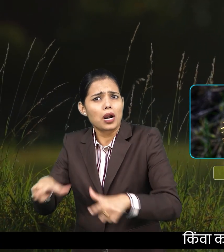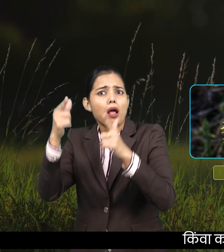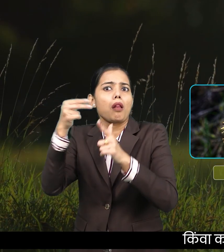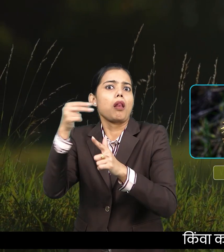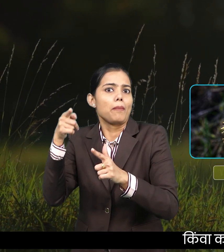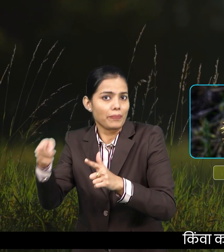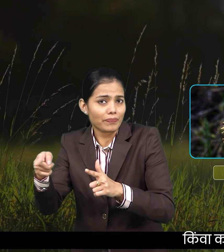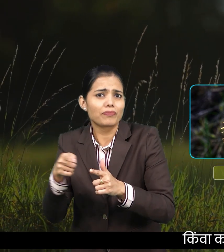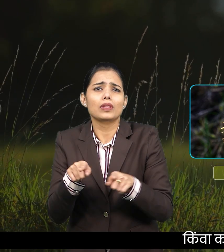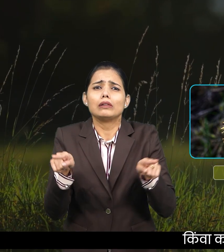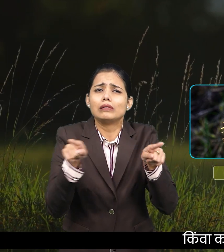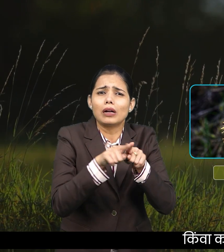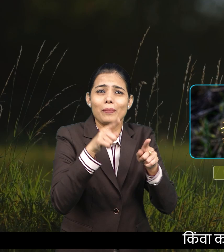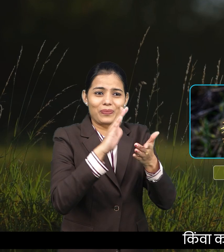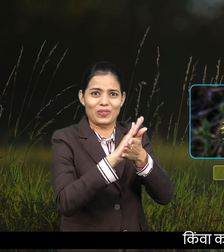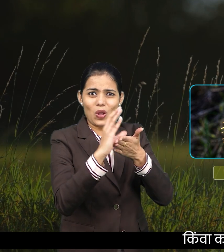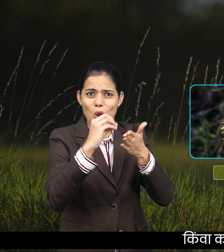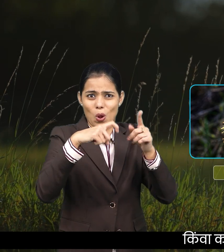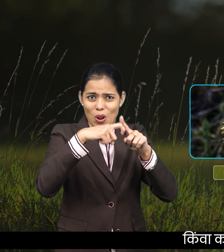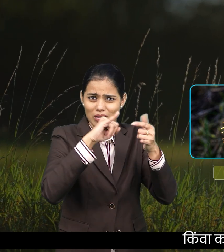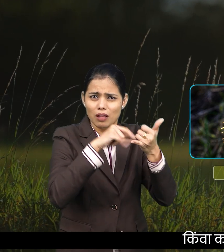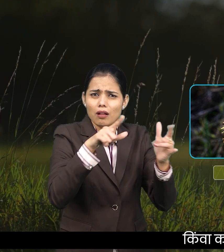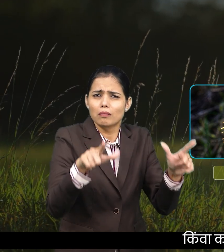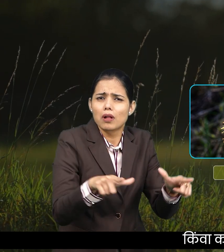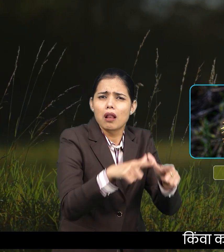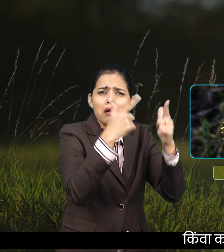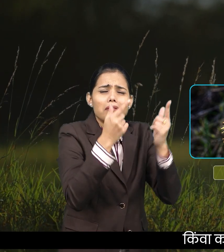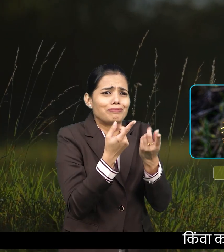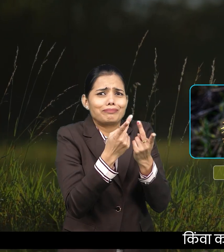किंवा कडक केस असतात.